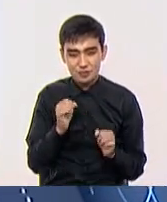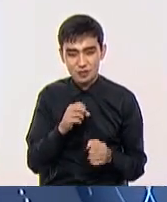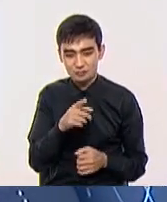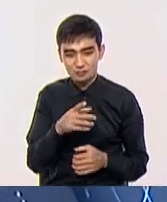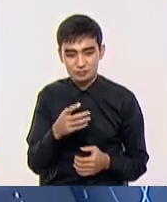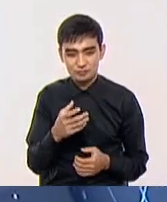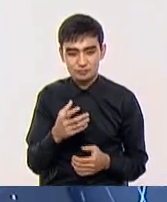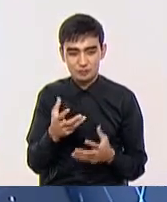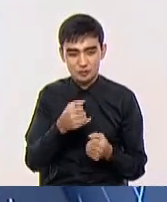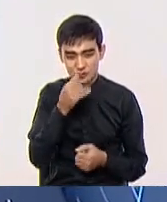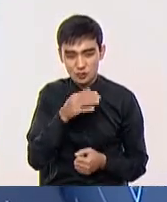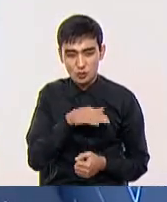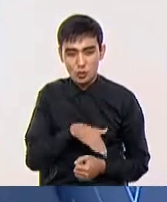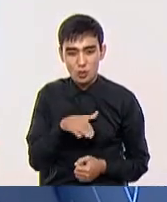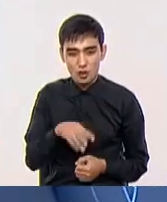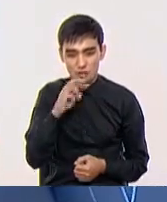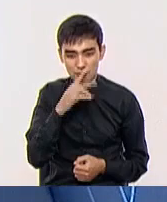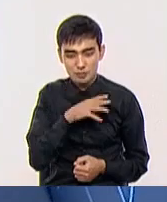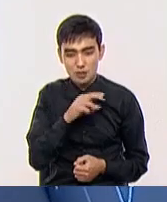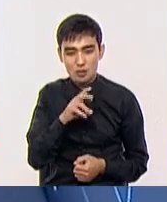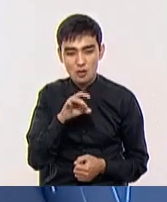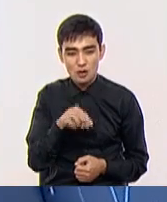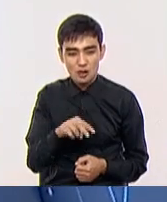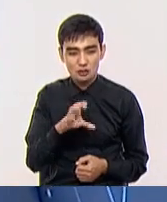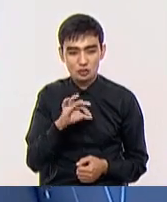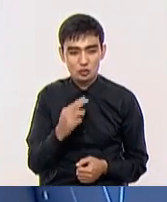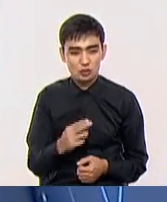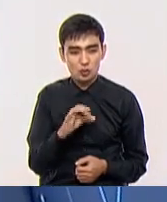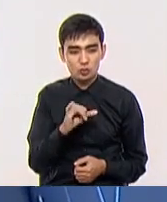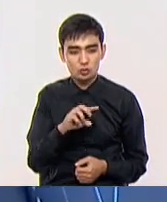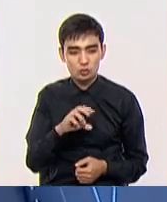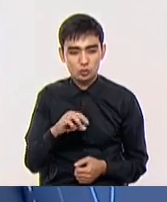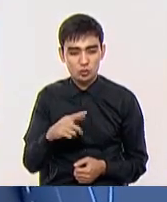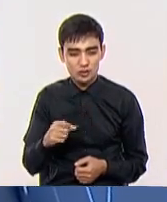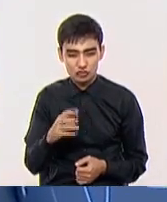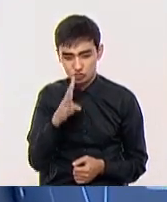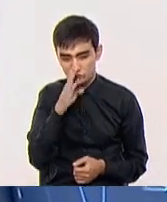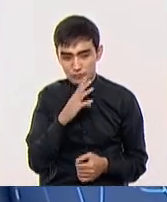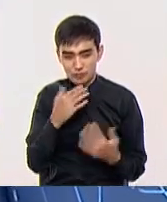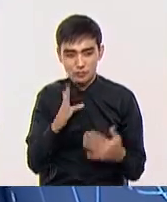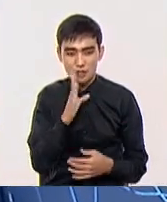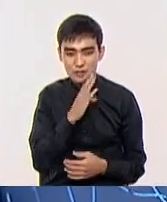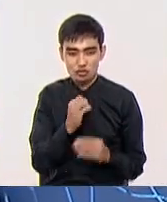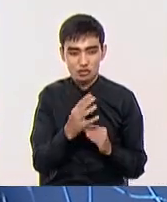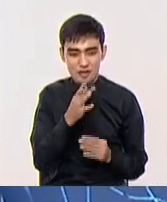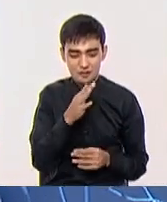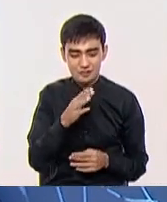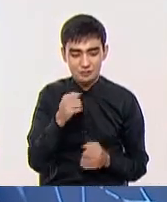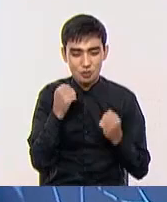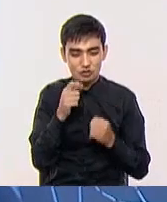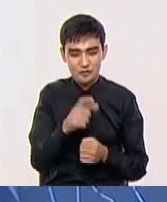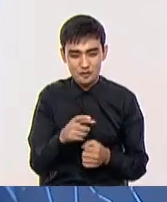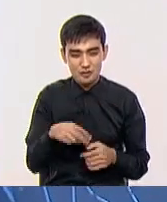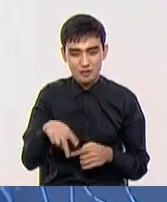не может получить протез из-за ошибки на портале социальных услуг. Четвертый месяц родители 14-летнего спортсмена обходят